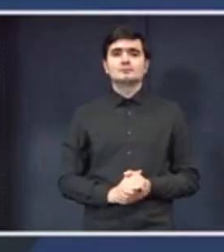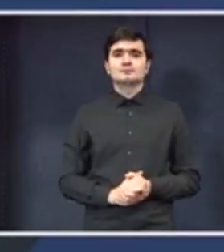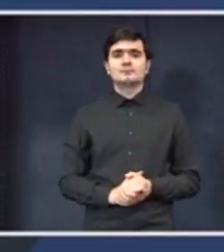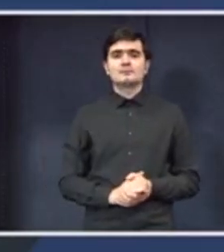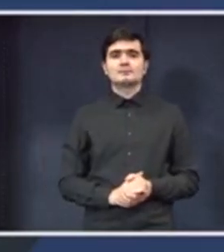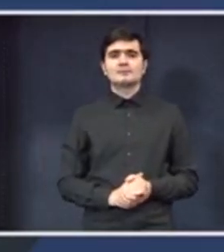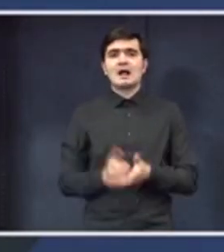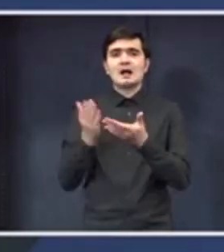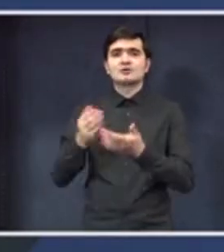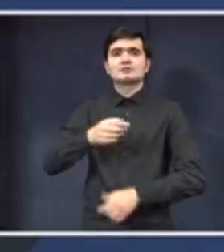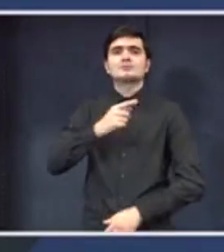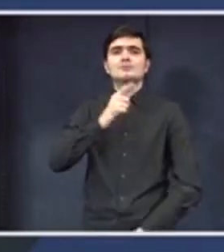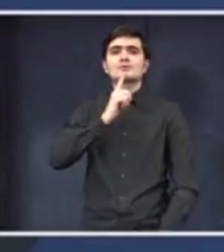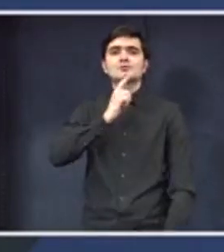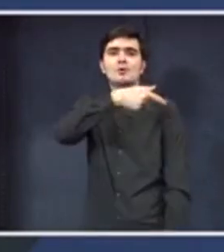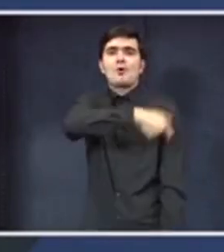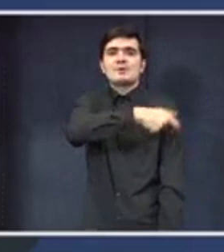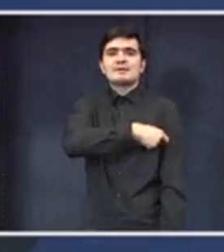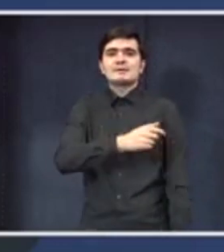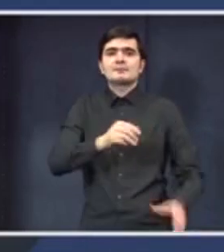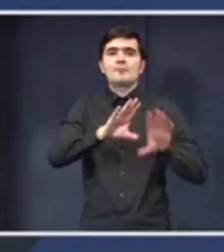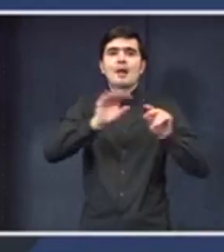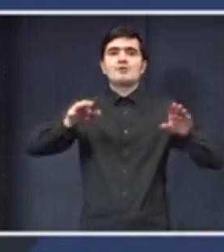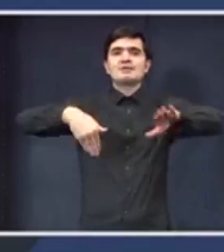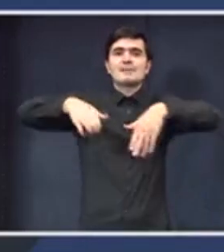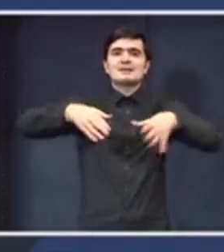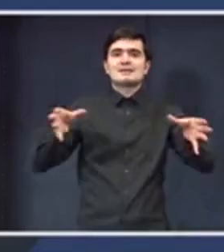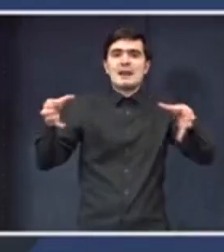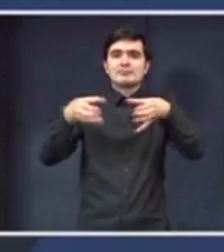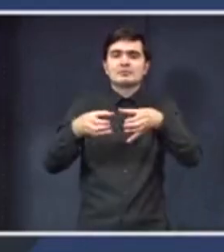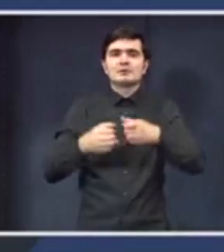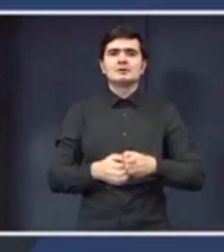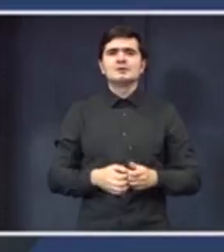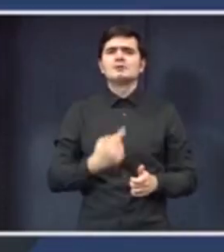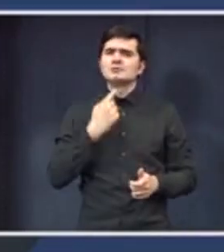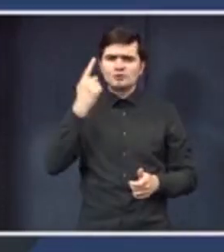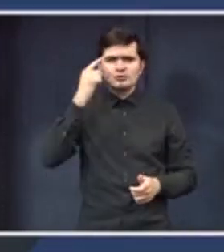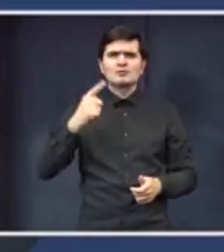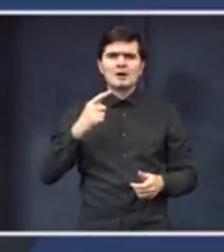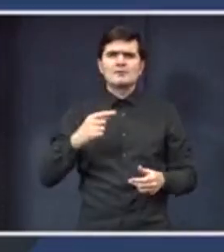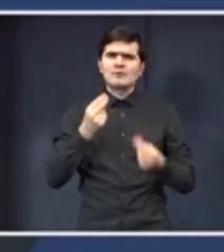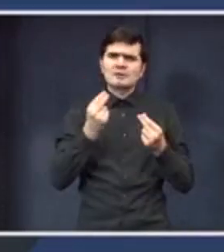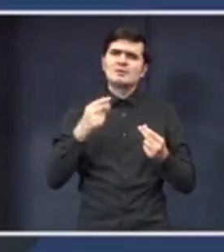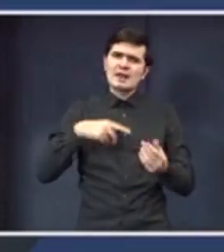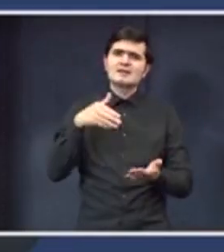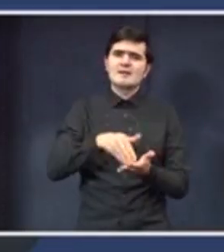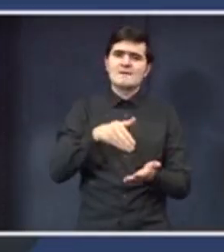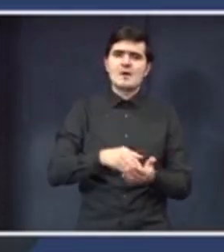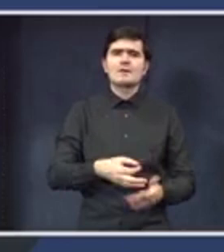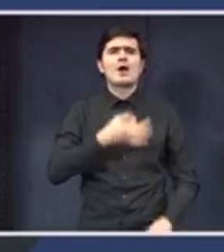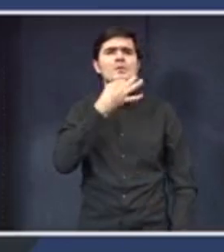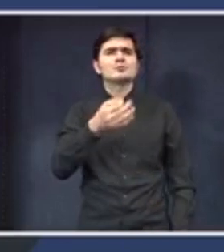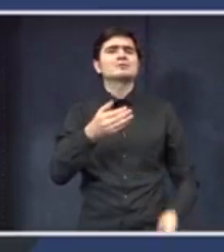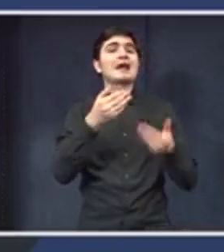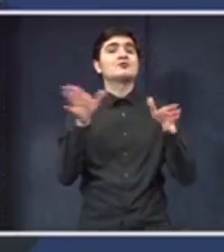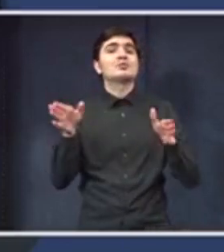acest comitet interministerial. Știu foarte bine că este nevoie și am tot spus la început că